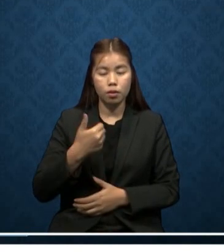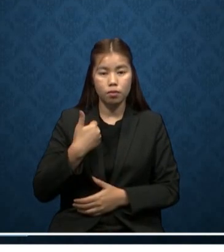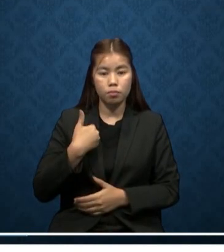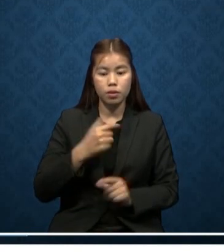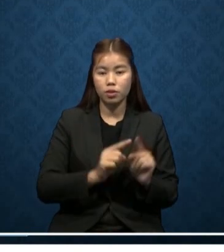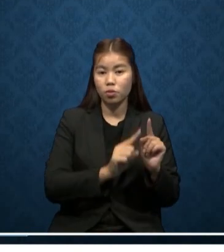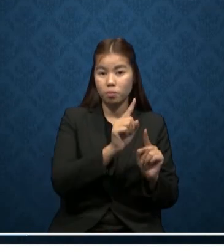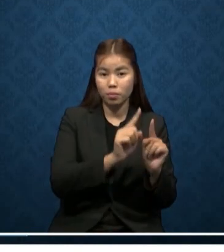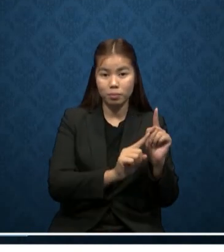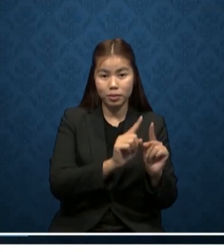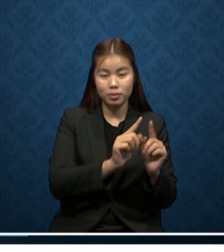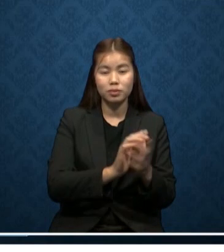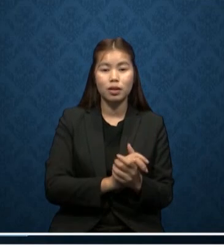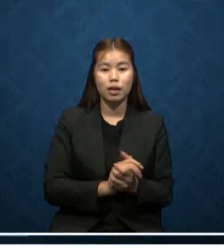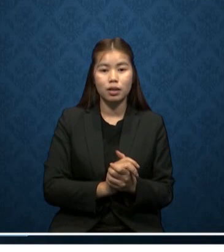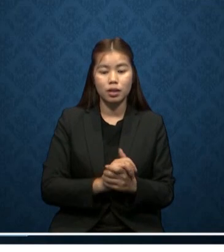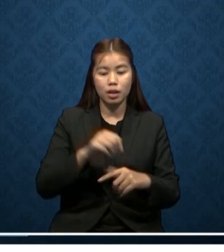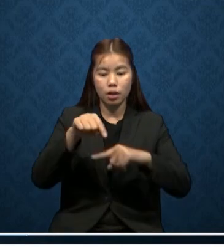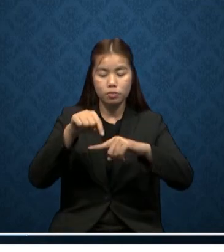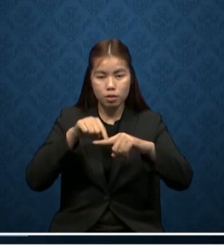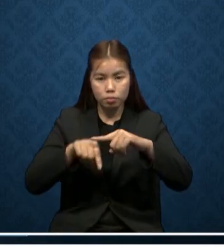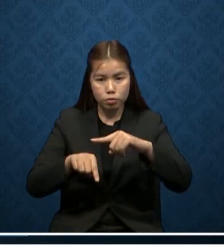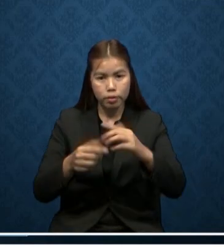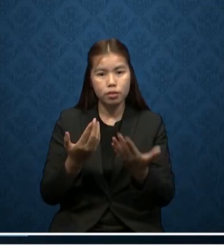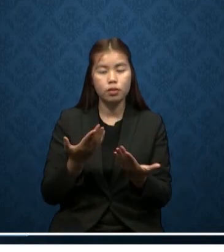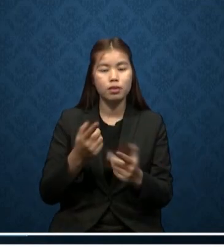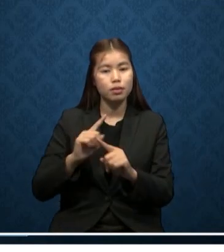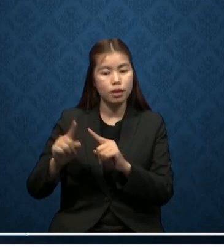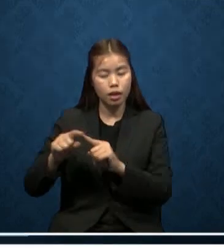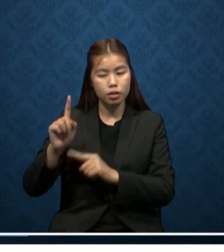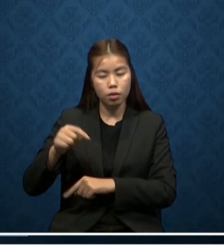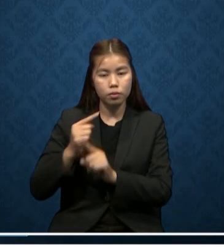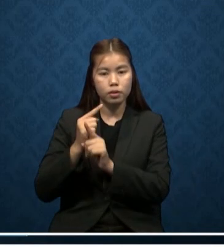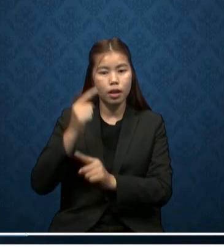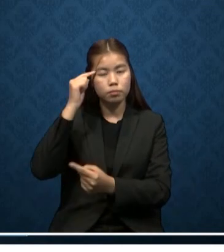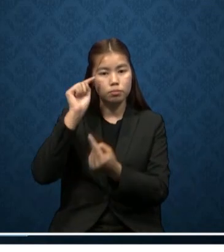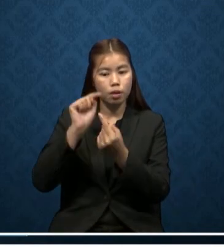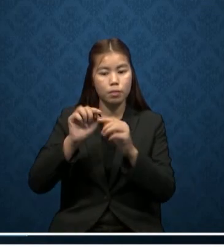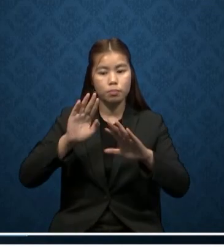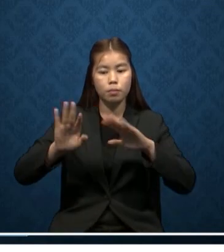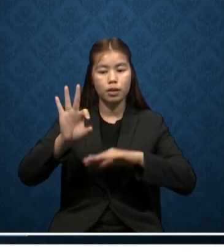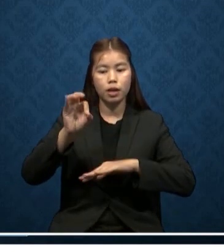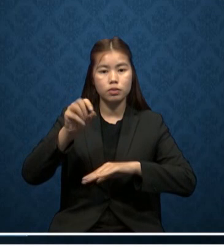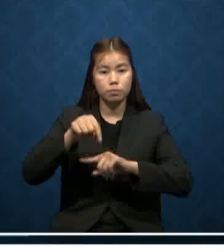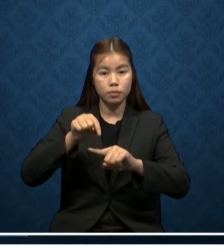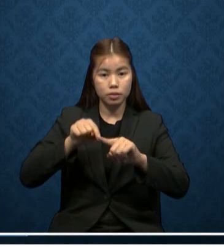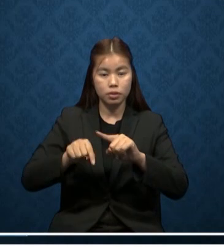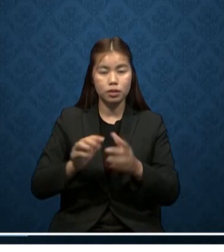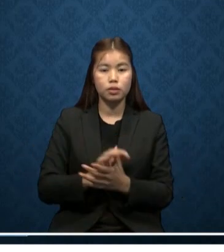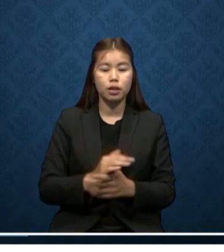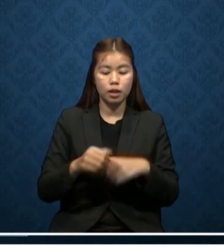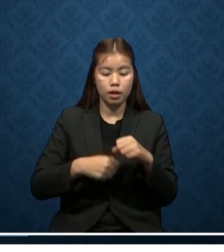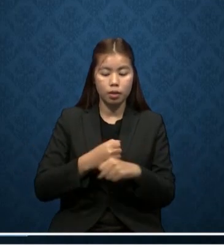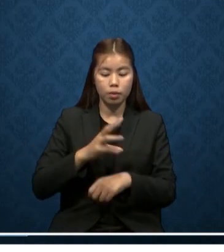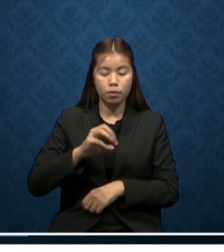วัดนะครับแล้วก็สัดส่วนที่บรรรุผลสำฤทธิ์อย่างสูงตามเป้าหมายไม่น้อยกว่า90%นะครับในปี 65ทำ